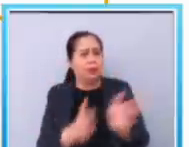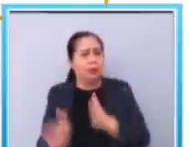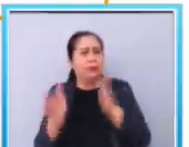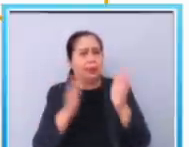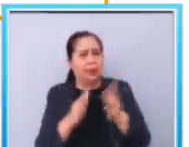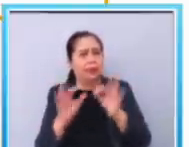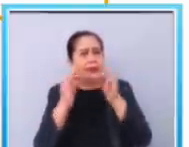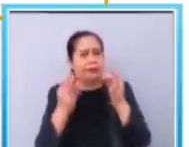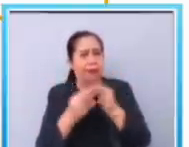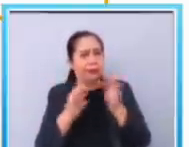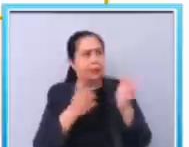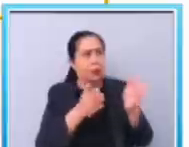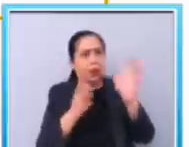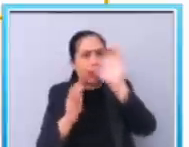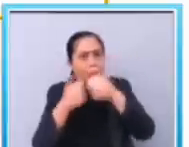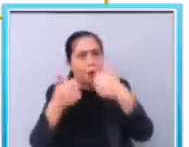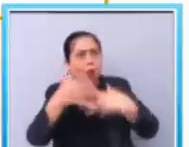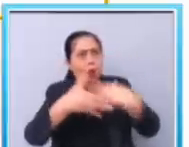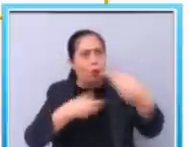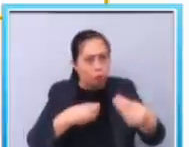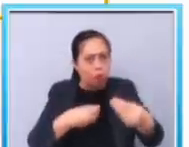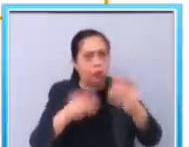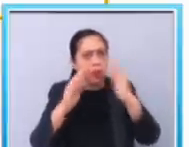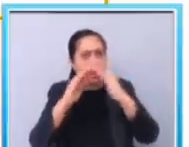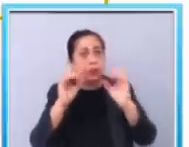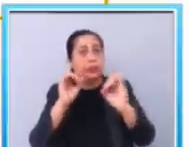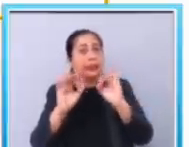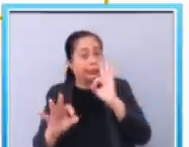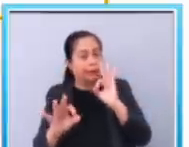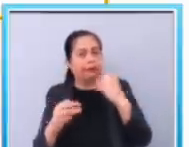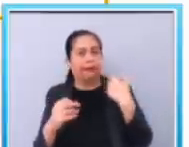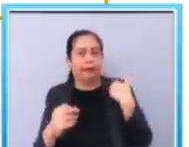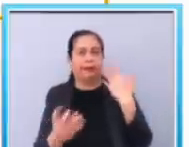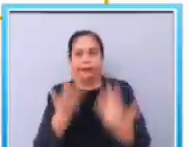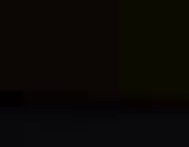ruta palabas ng bahay kung sakaling magkasunog.